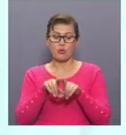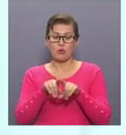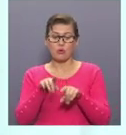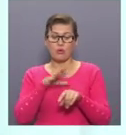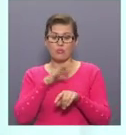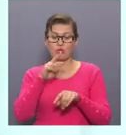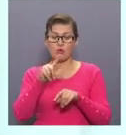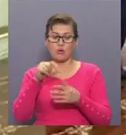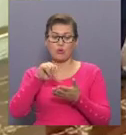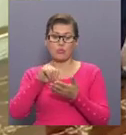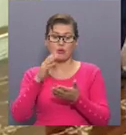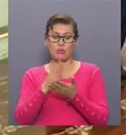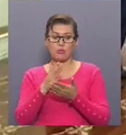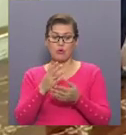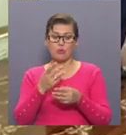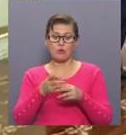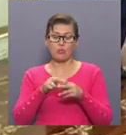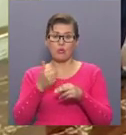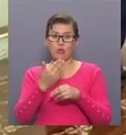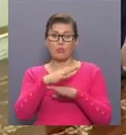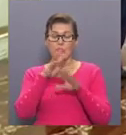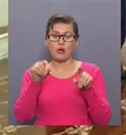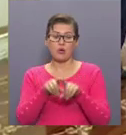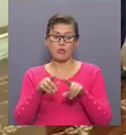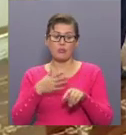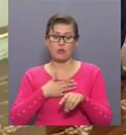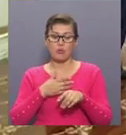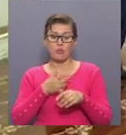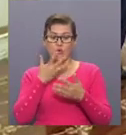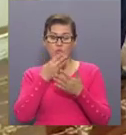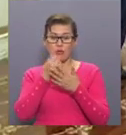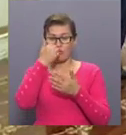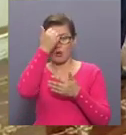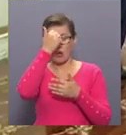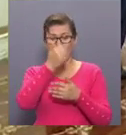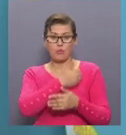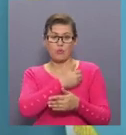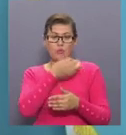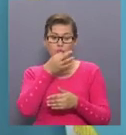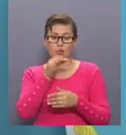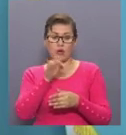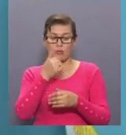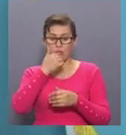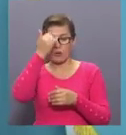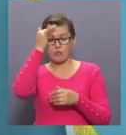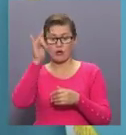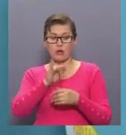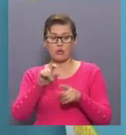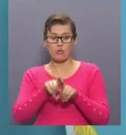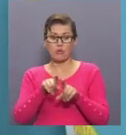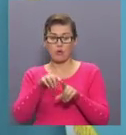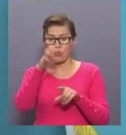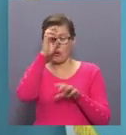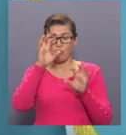Рөлдерде де қатынасып келе жатырсың. Осының барлығына мен өзімнің ризашылығымды білдіріп, рахметімді